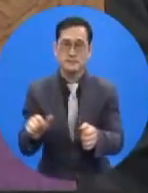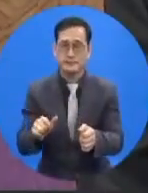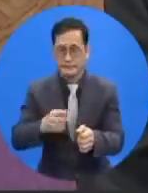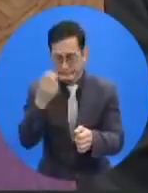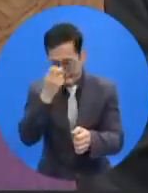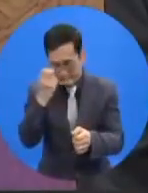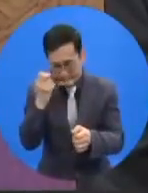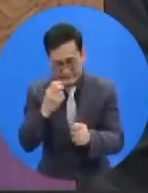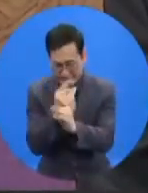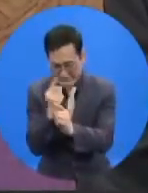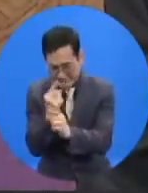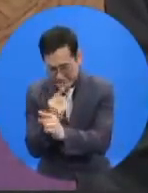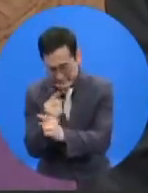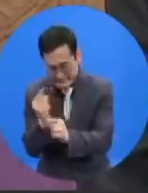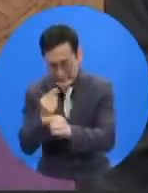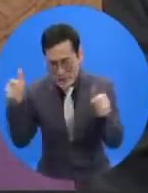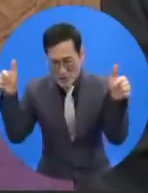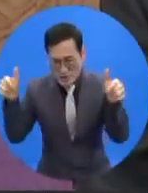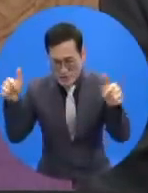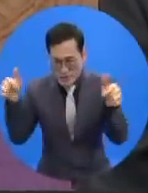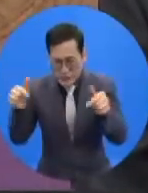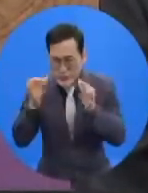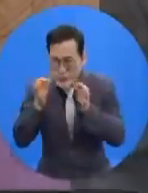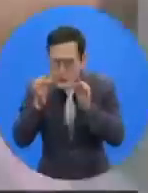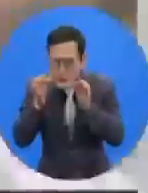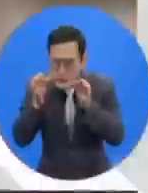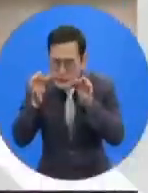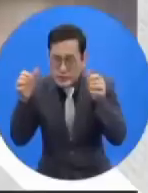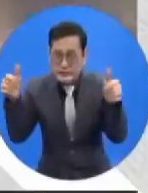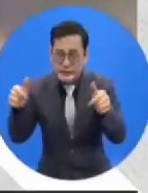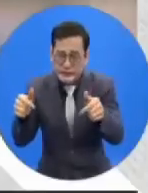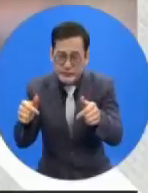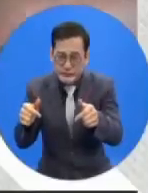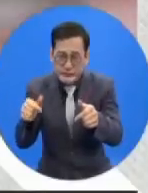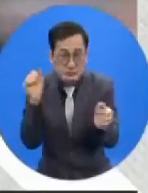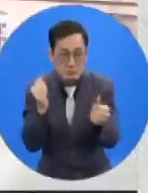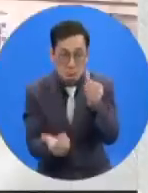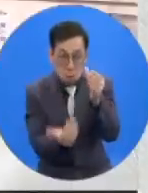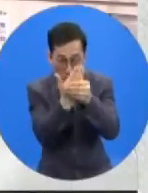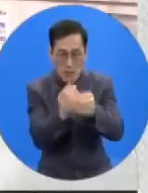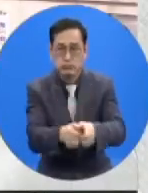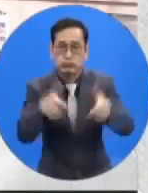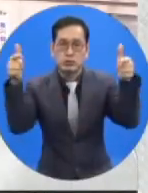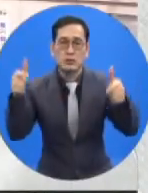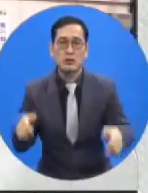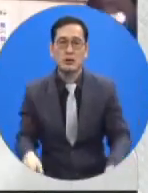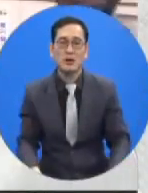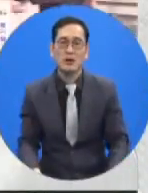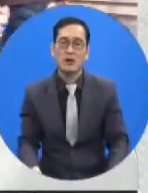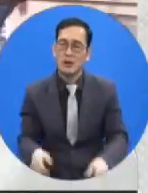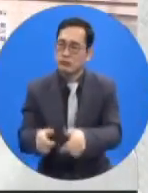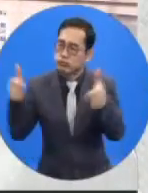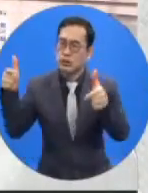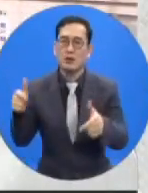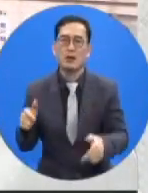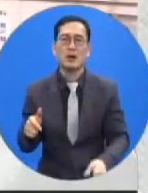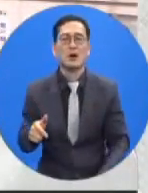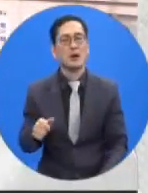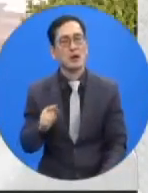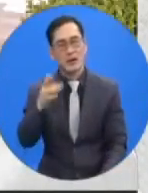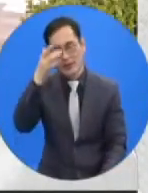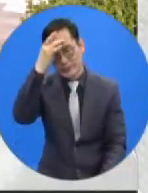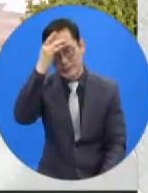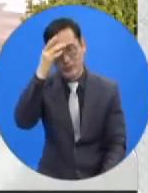살아있는 활화산 아닙니까? 네. 그런데 이 강남의 대흥 유흥 음식점, 일종의 룸 사롱이죠. 예.